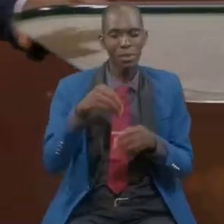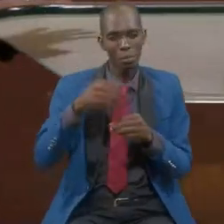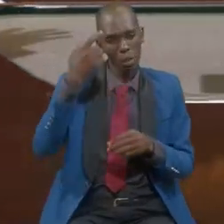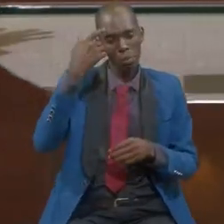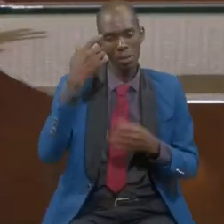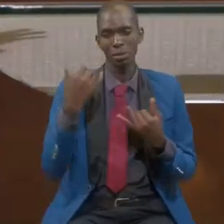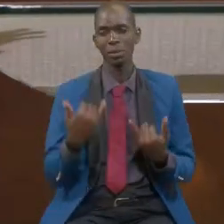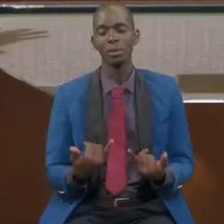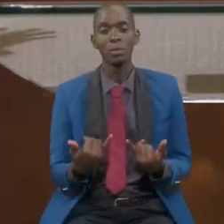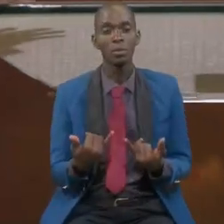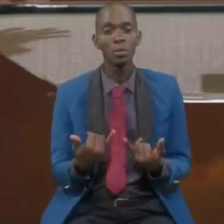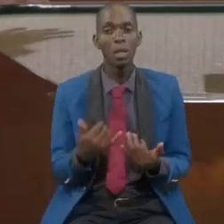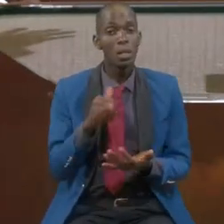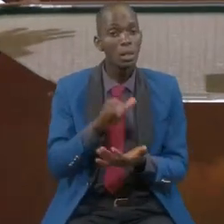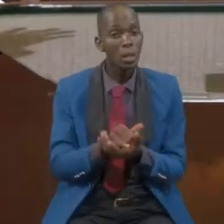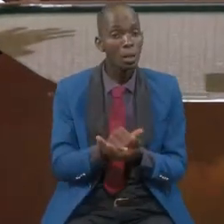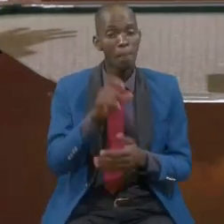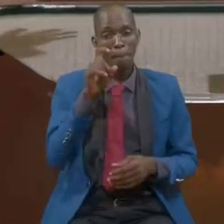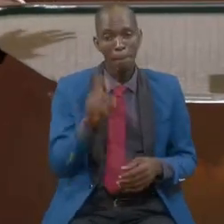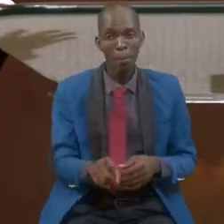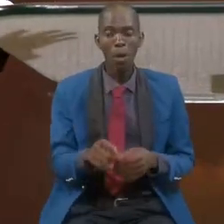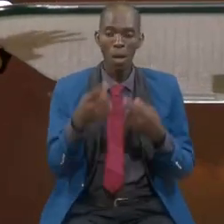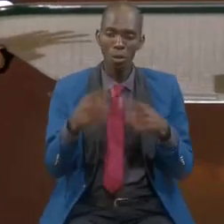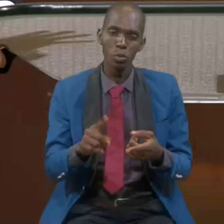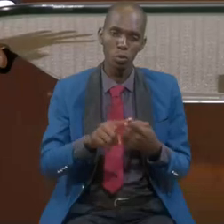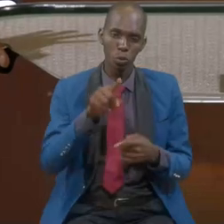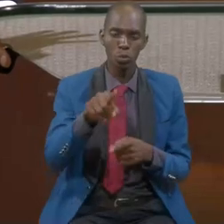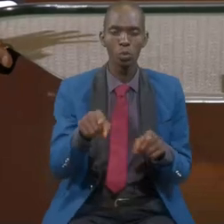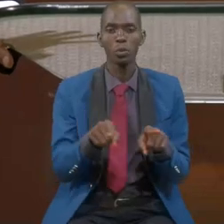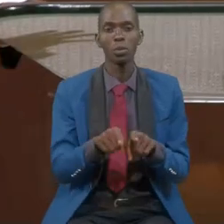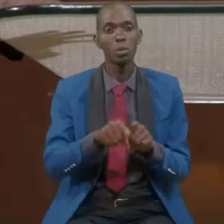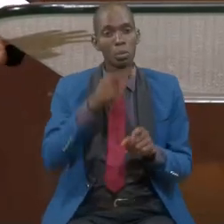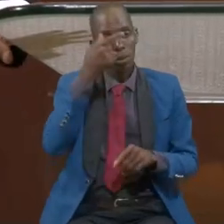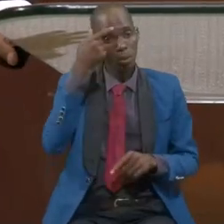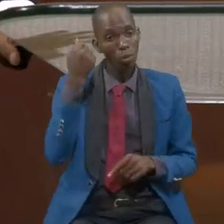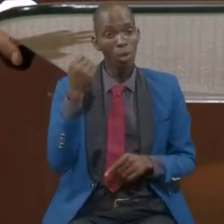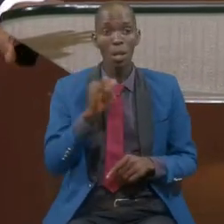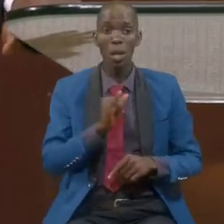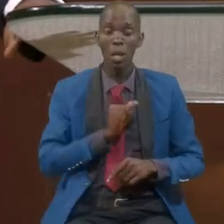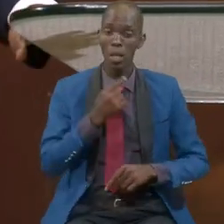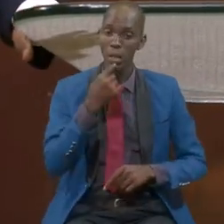comme si cela est arrivé ce jour. Cela doit vous arriver parce que